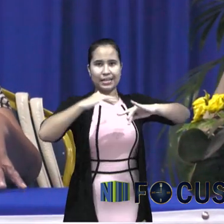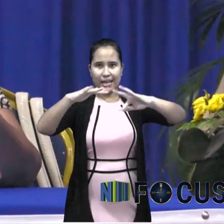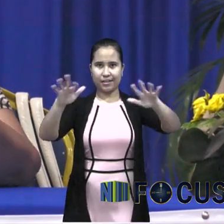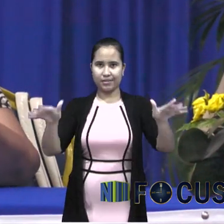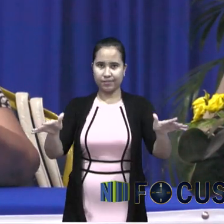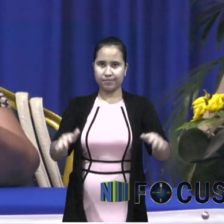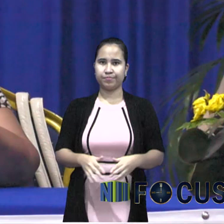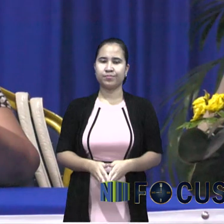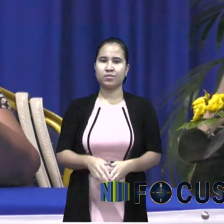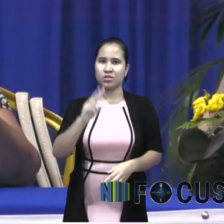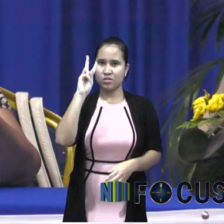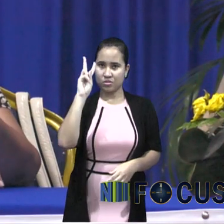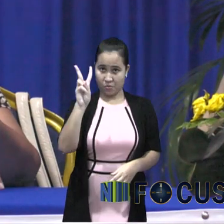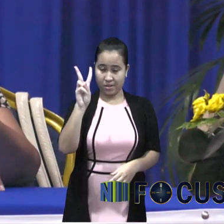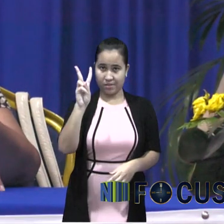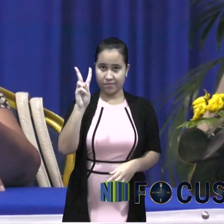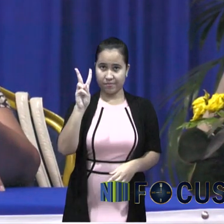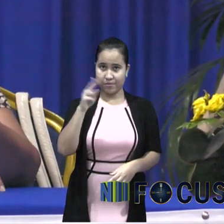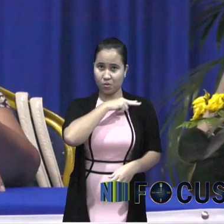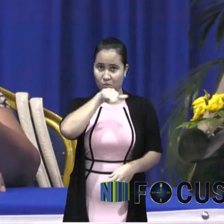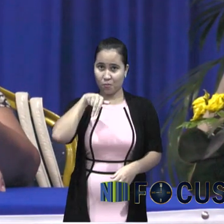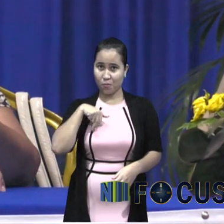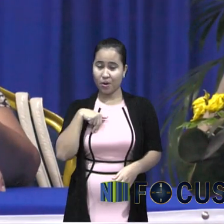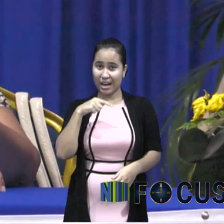2. We zullen